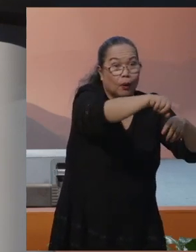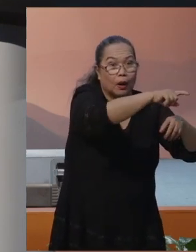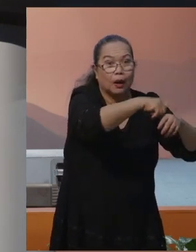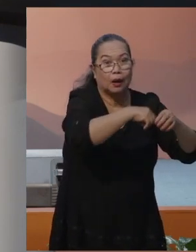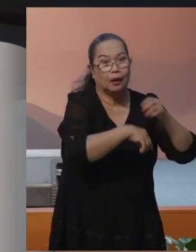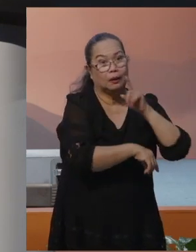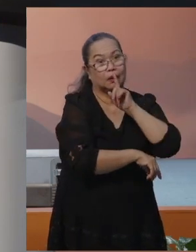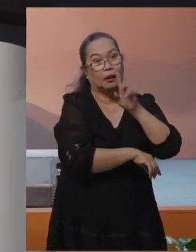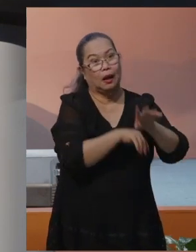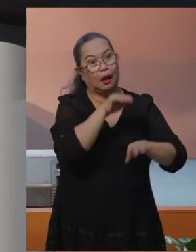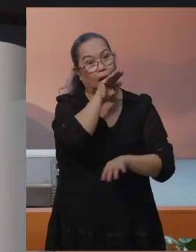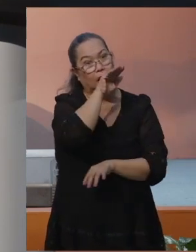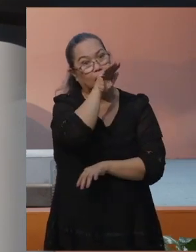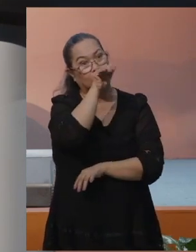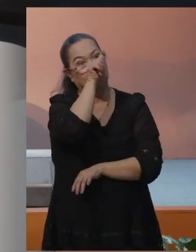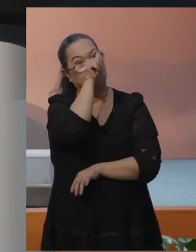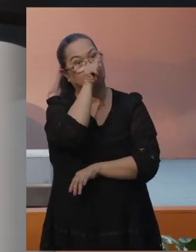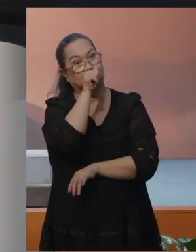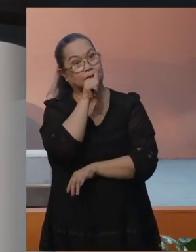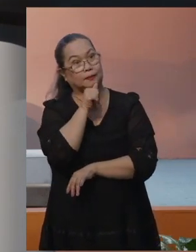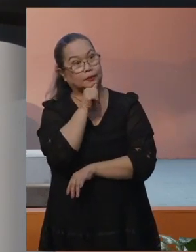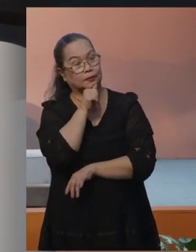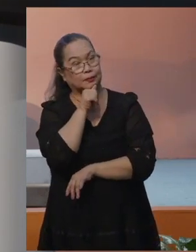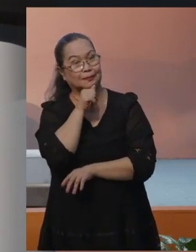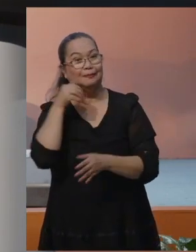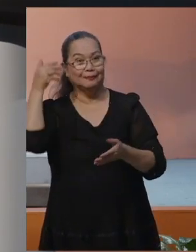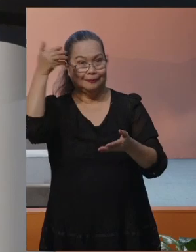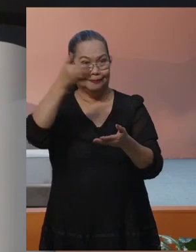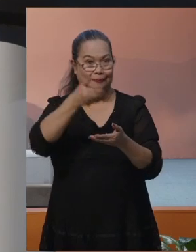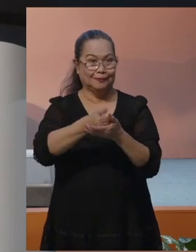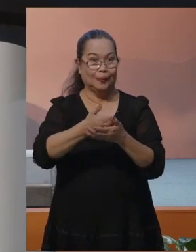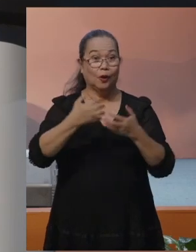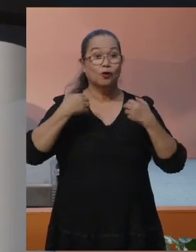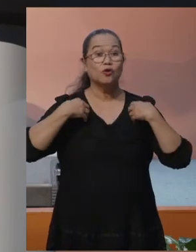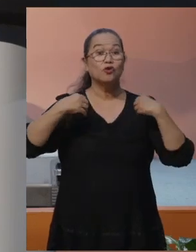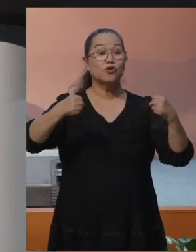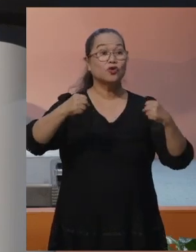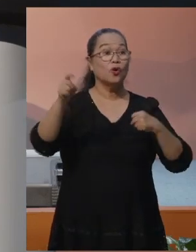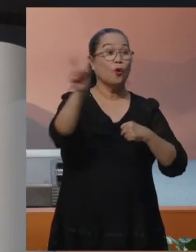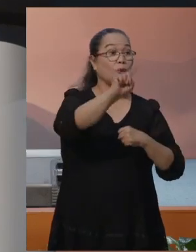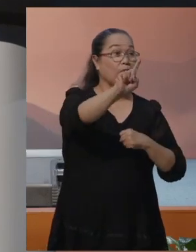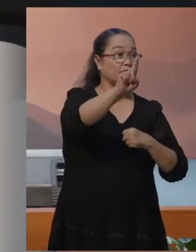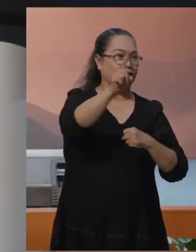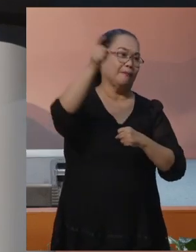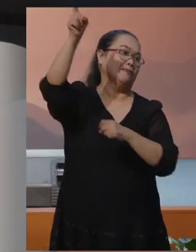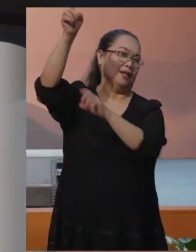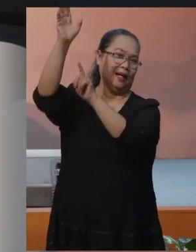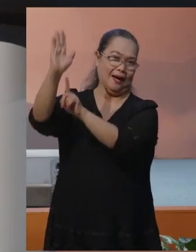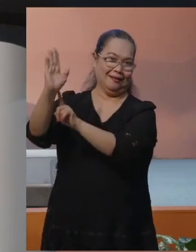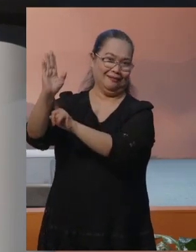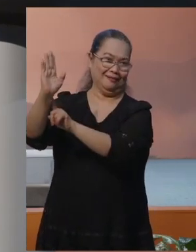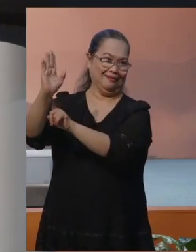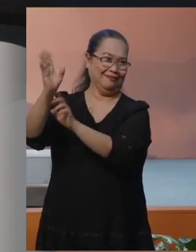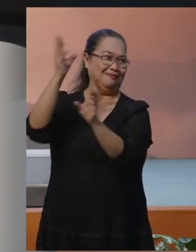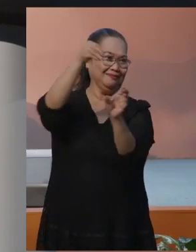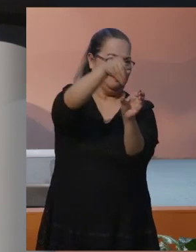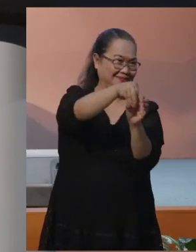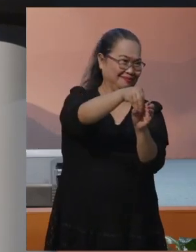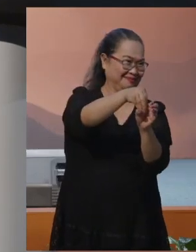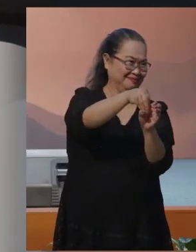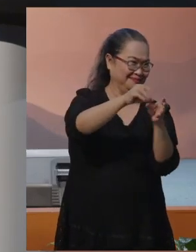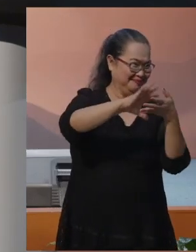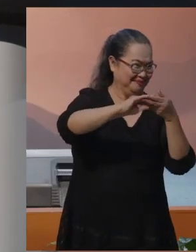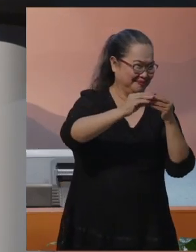Hapong-hapon na sila. Dito pumasok ang lakas ng Panginoon. Tingnan niyo yung kwento. Tingnan niyo sa